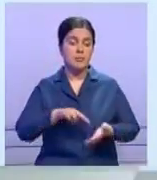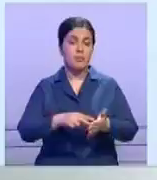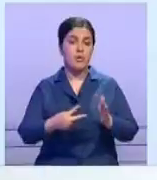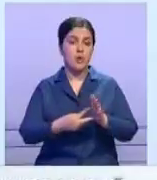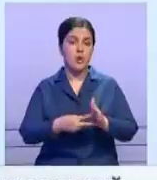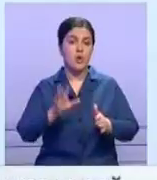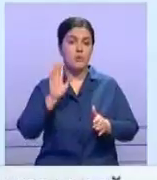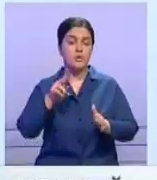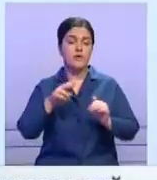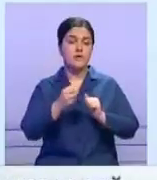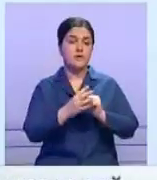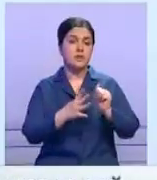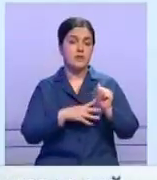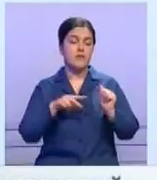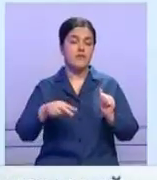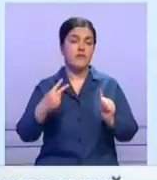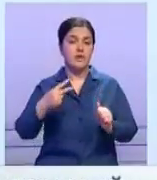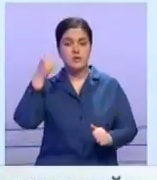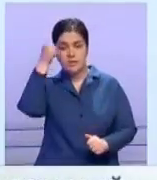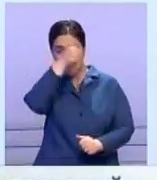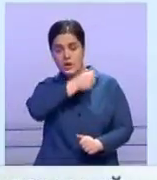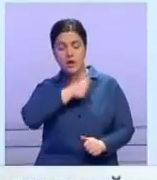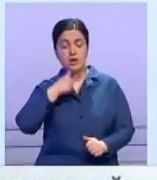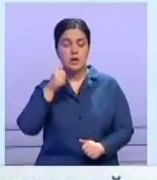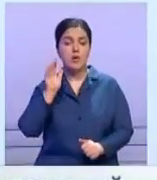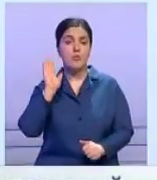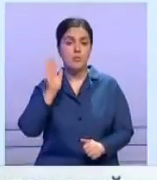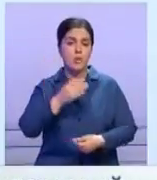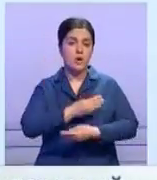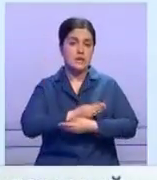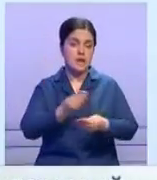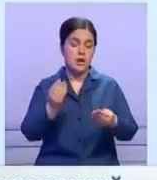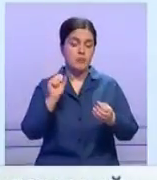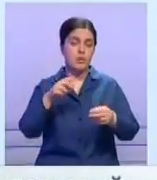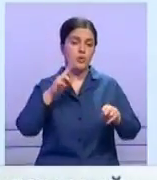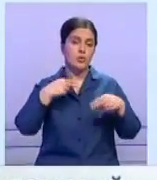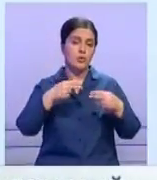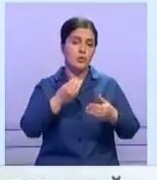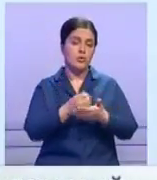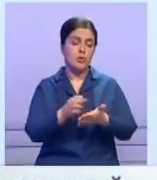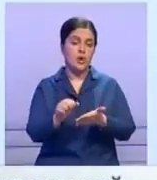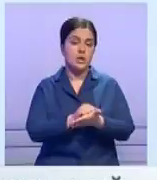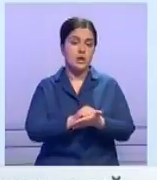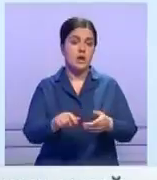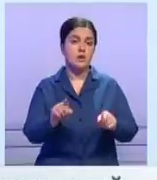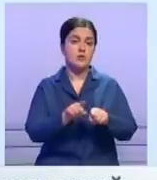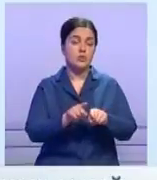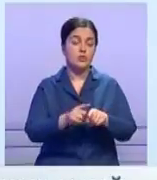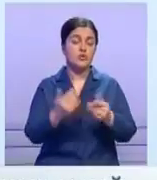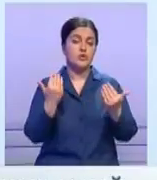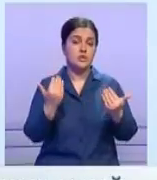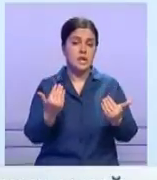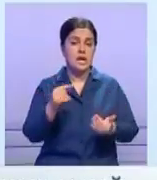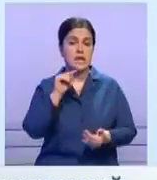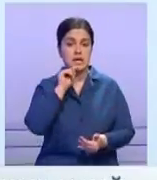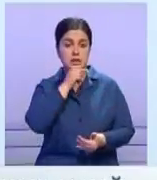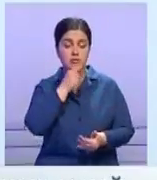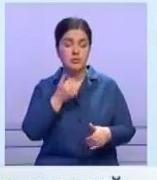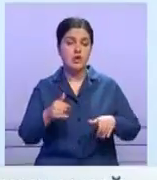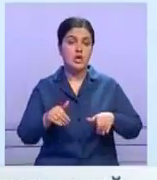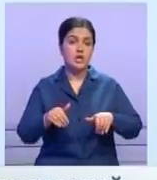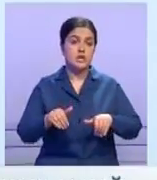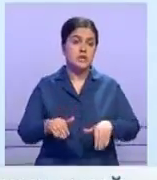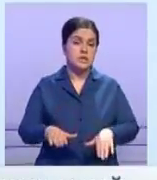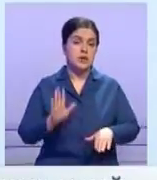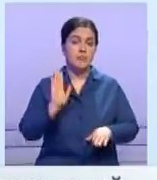в 2019-2020 годах. Кроме того, на Государственной комиссии по вопросам модернизации экономики были приняты решения по